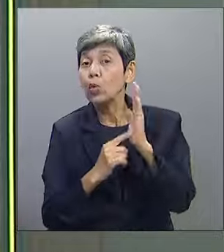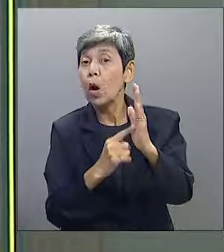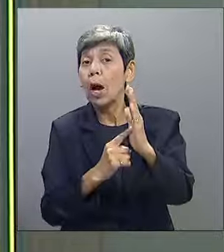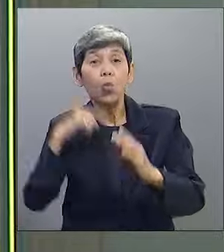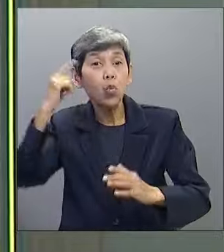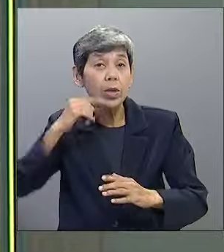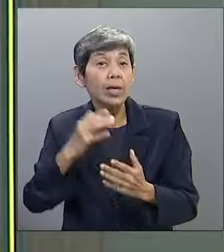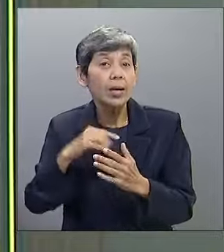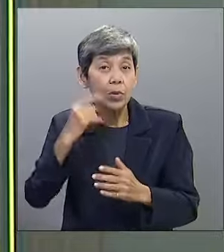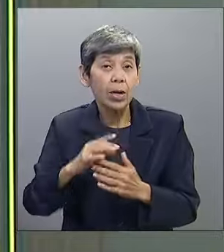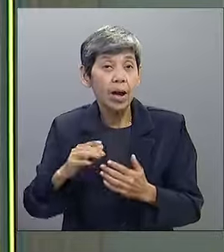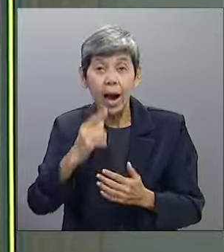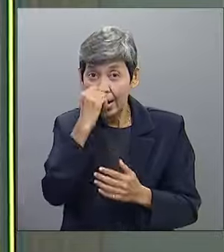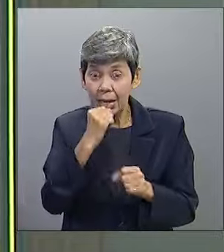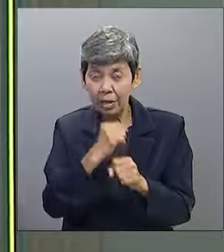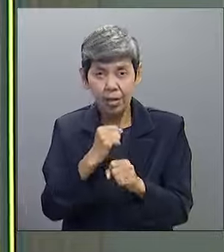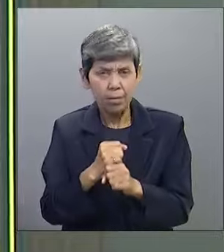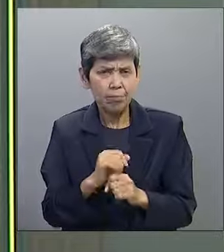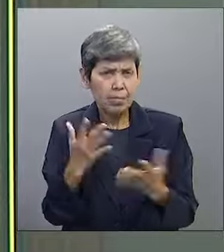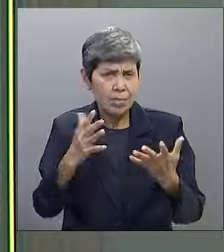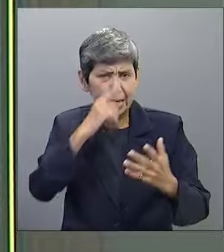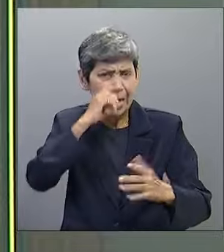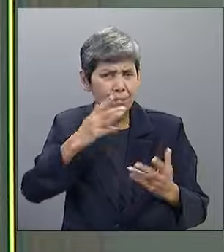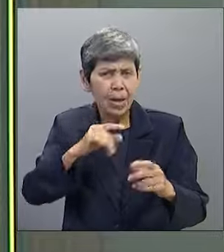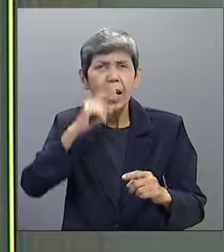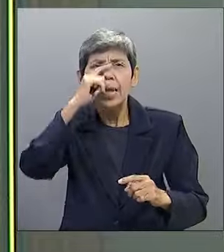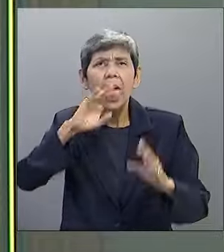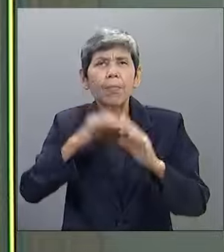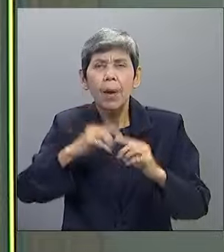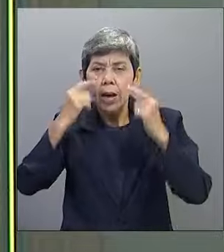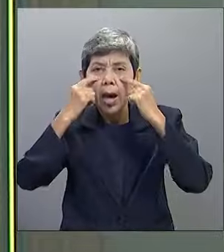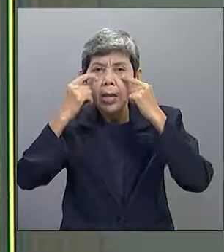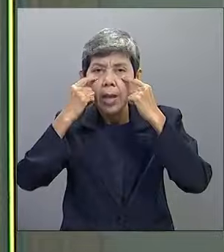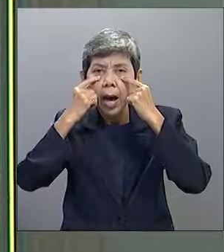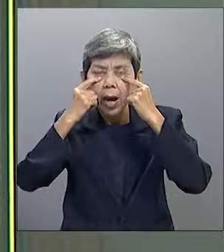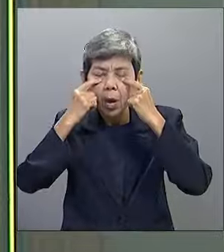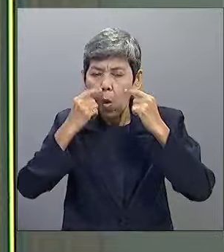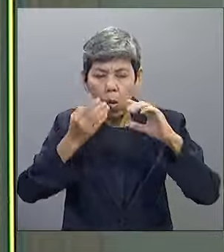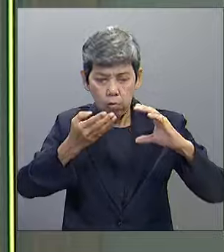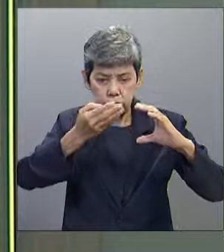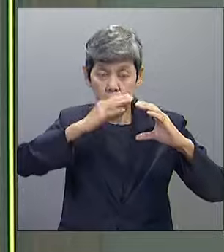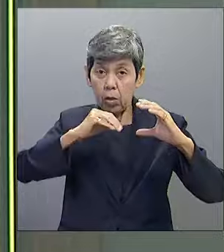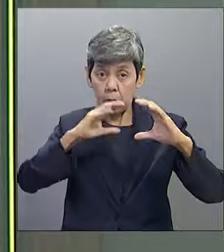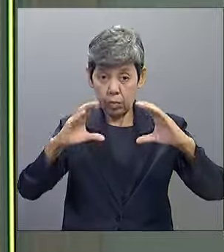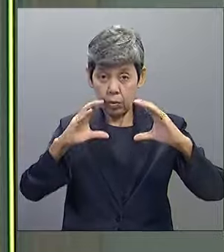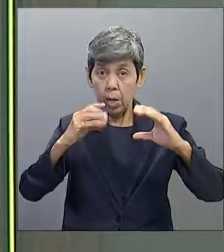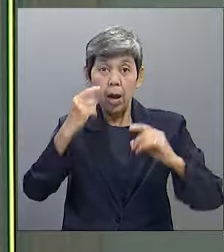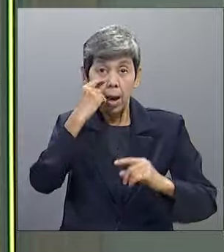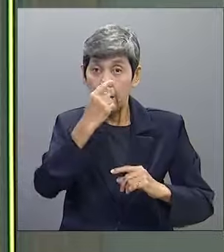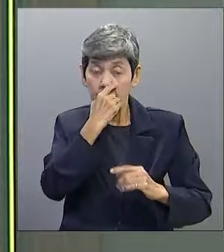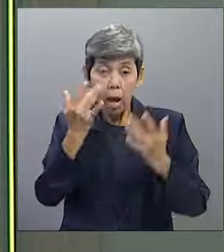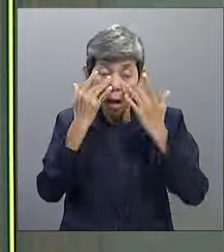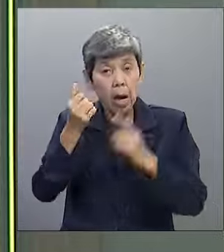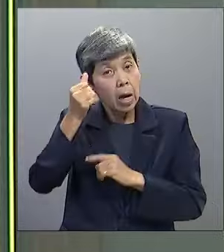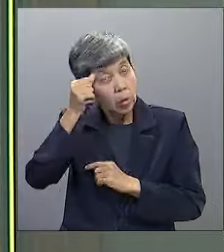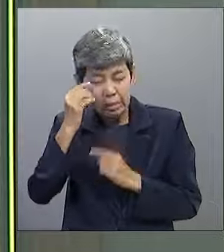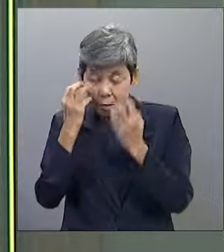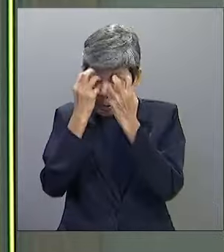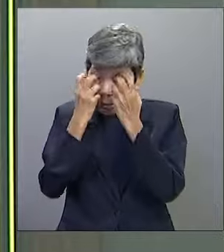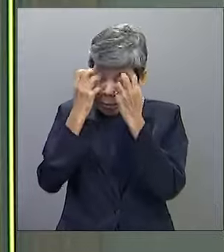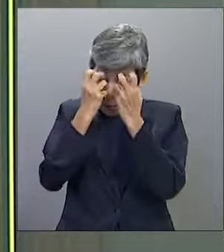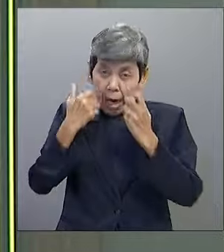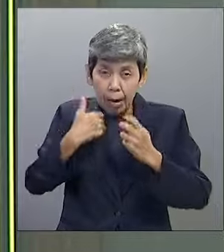พสตรีต่างชาติเมื่อกี้คงไม่ค่อยเกิดเพราะว่าคนไทยเนี่ยเบ้าตาเราไม่ได้ลึกขนาดนั้นเพราะงั้นแค่คอนแทคเลนส์ค้างอยู่อัน2อันก็เคืองจะแย่